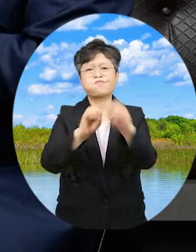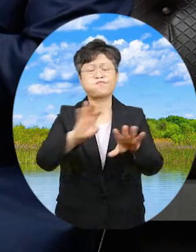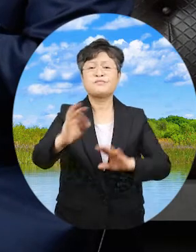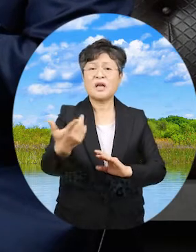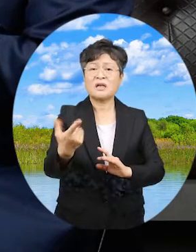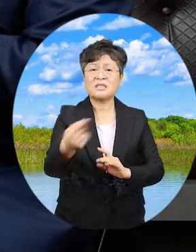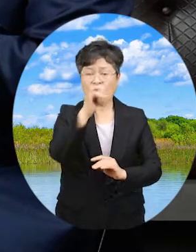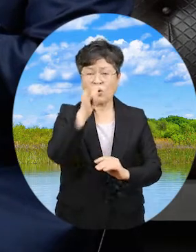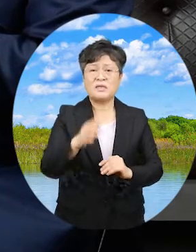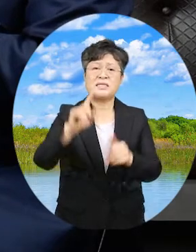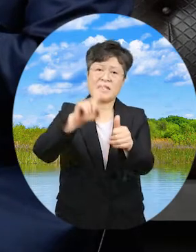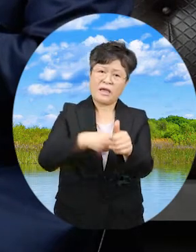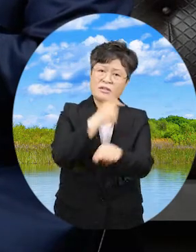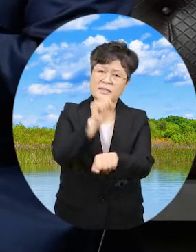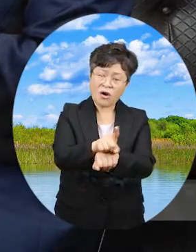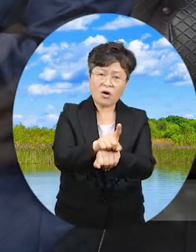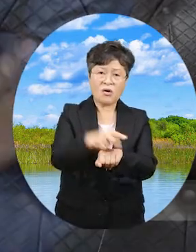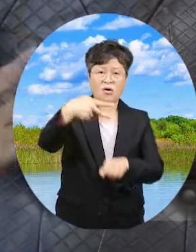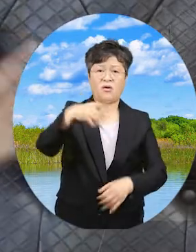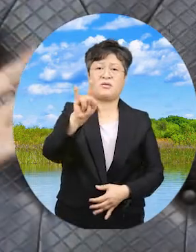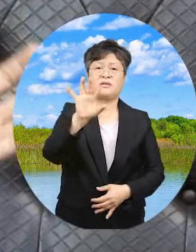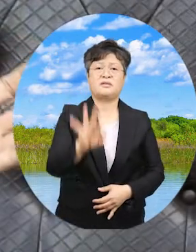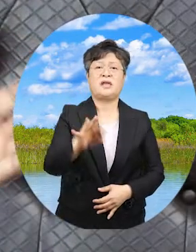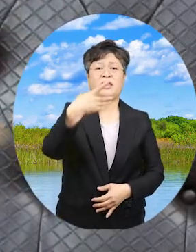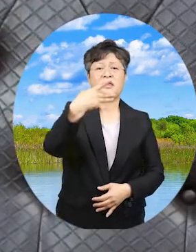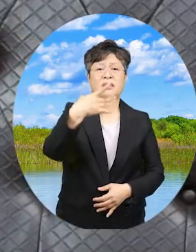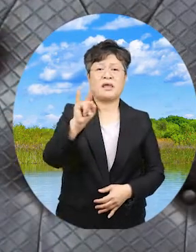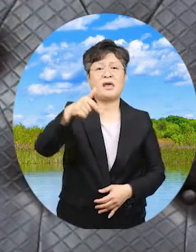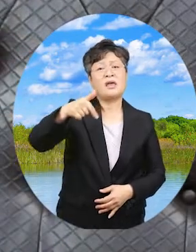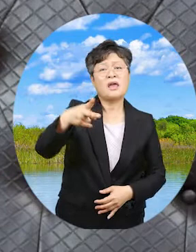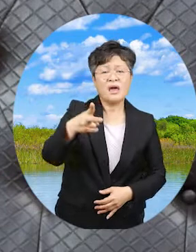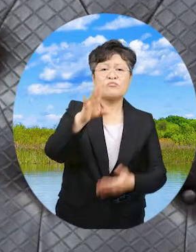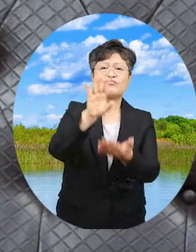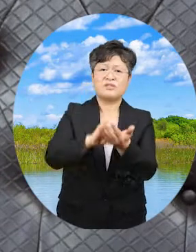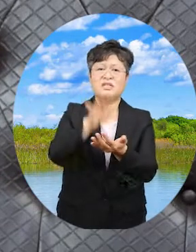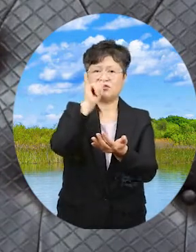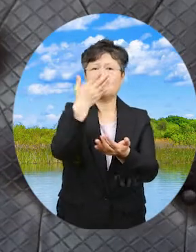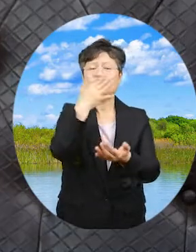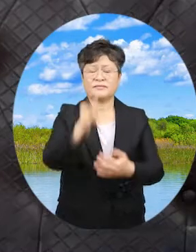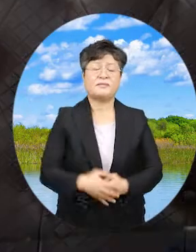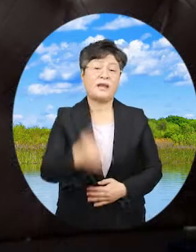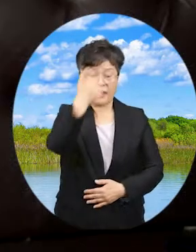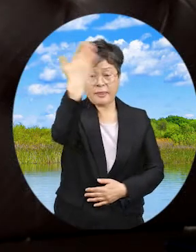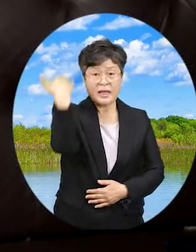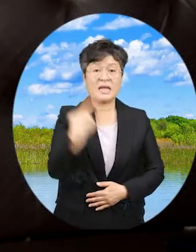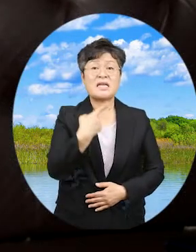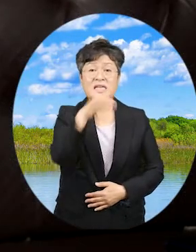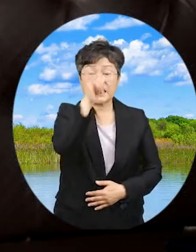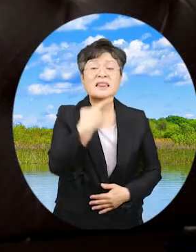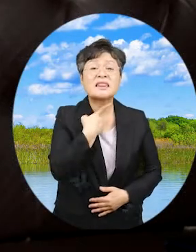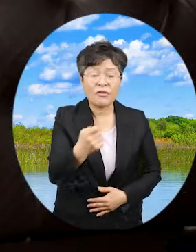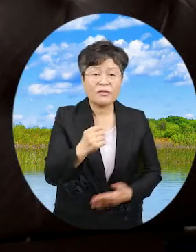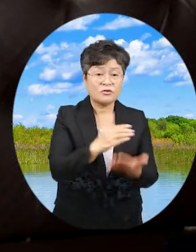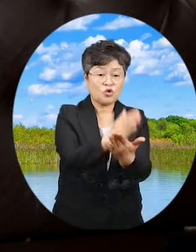얘기 들어보면은 고기 잡아서 민물새우 넣고 매운탕을 끓인 게 그 새우가 외부에서 사가져온 게 아니고 이 자체 다 이렇게 하천에서 이제